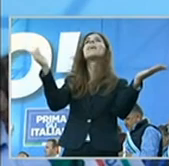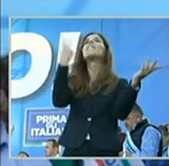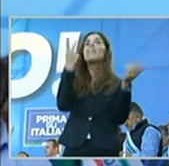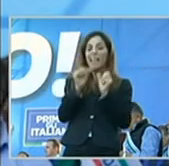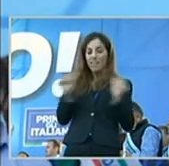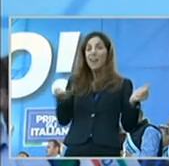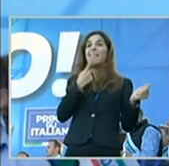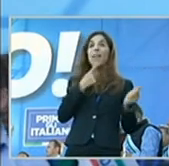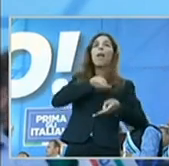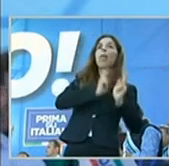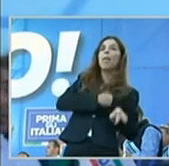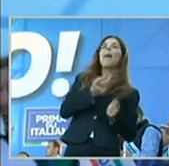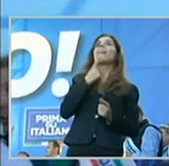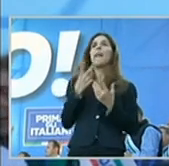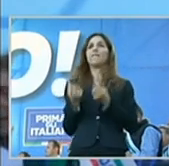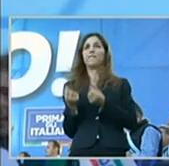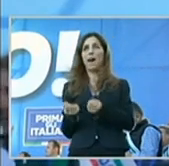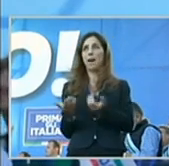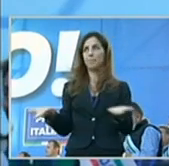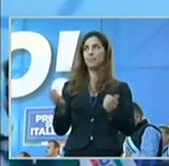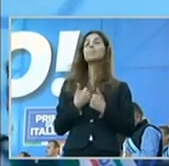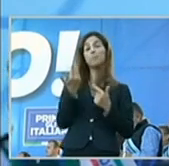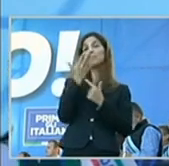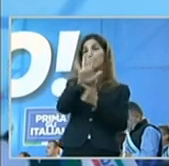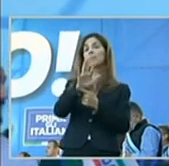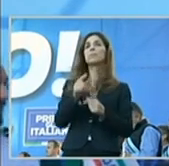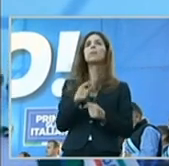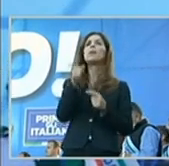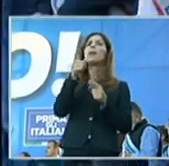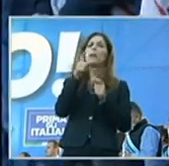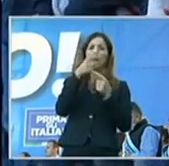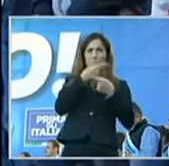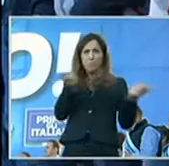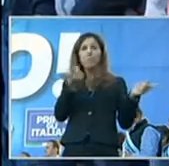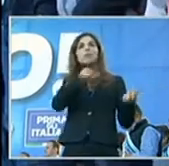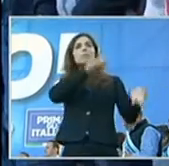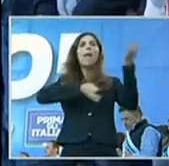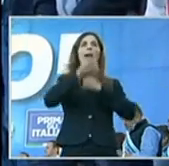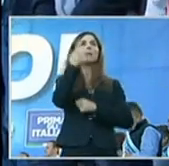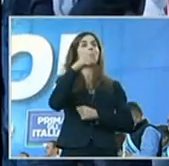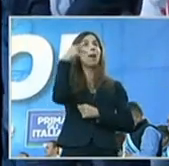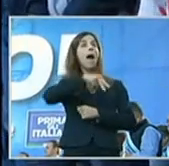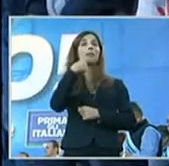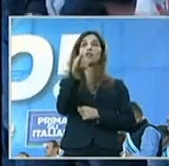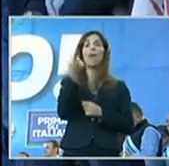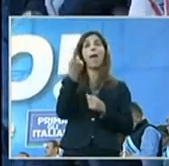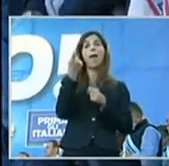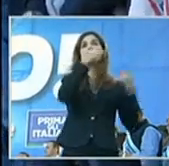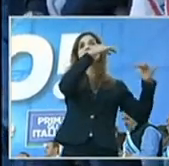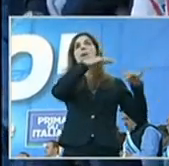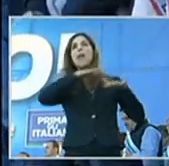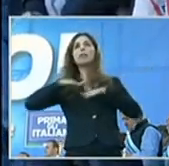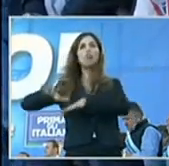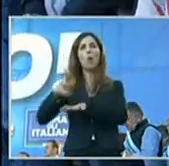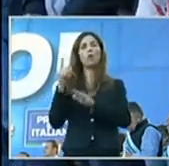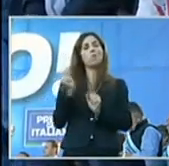che fanno. Ci hanno spiegato per anni che sull'immigrazione non si poteva fare niente. Per